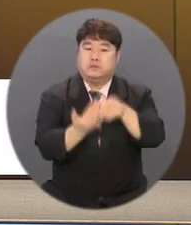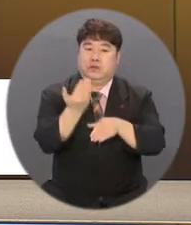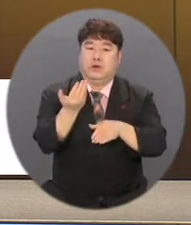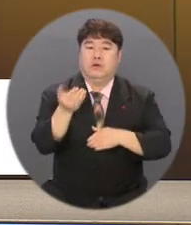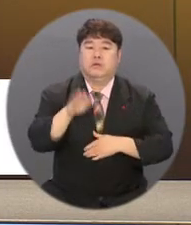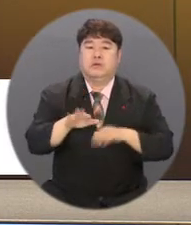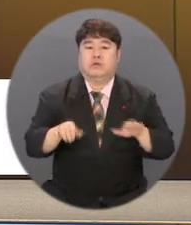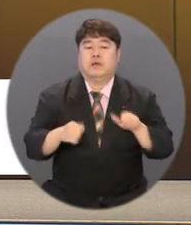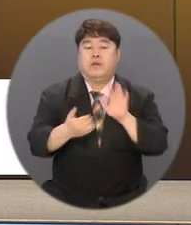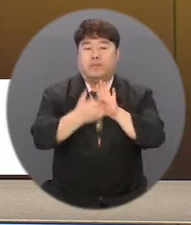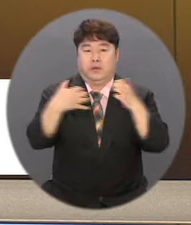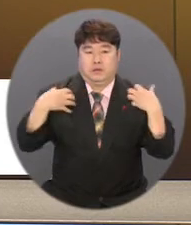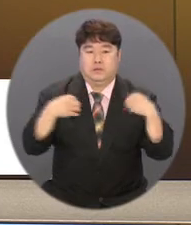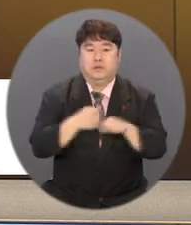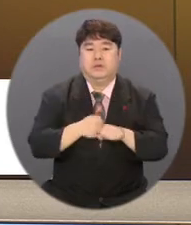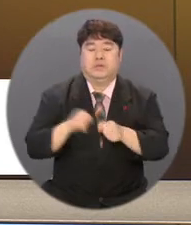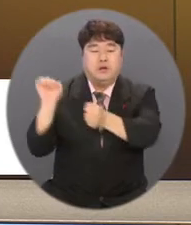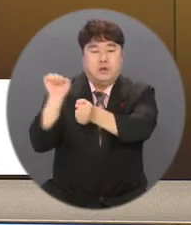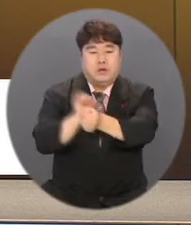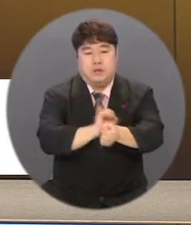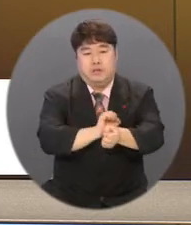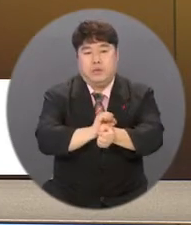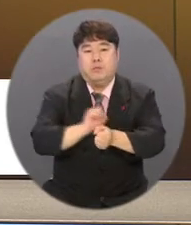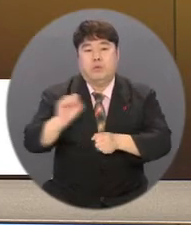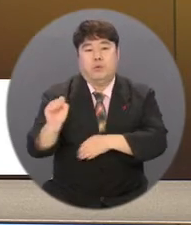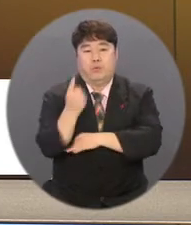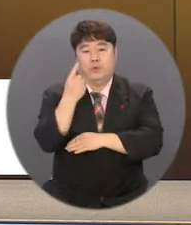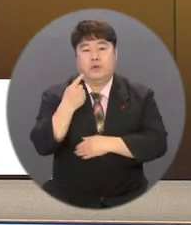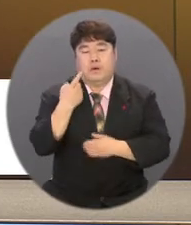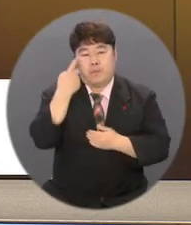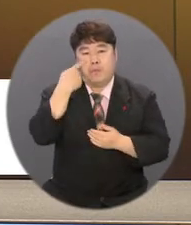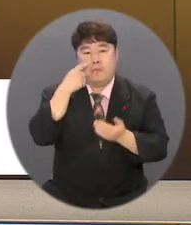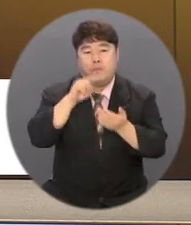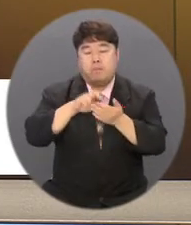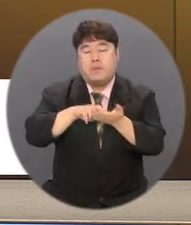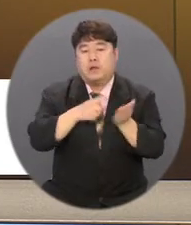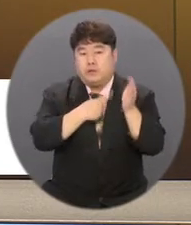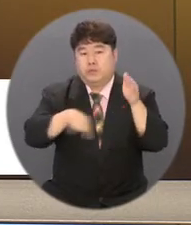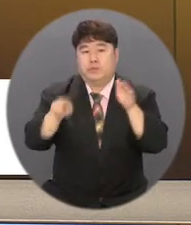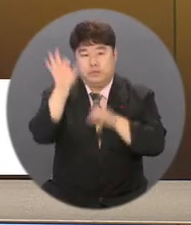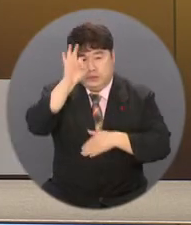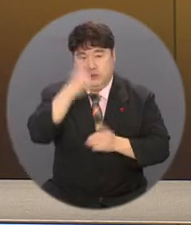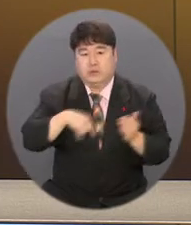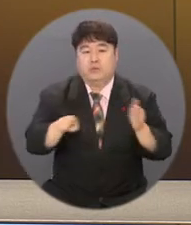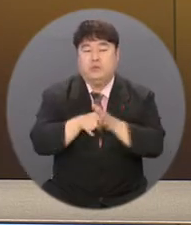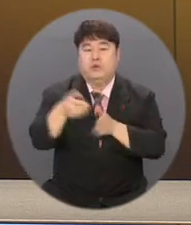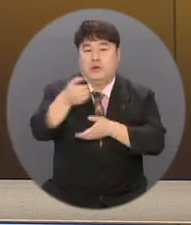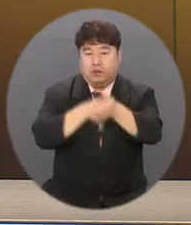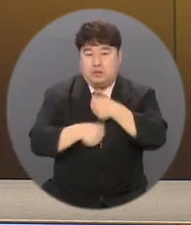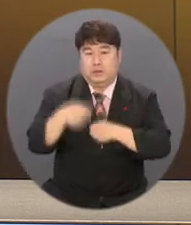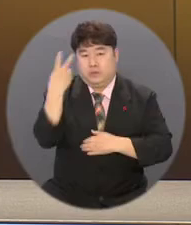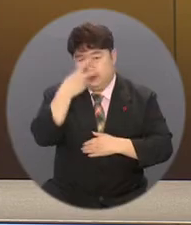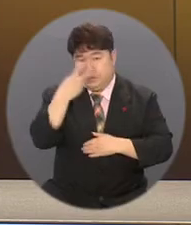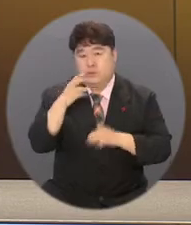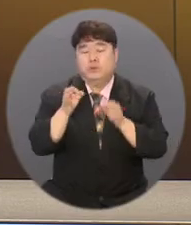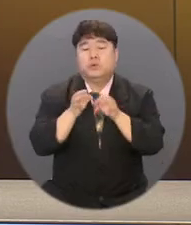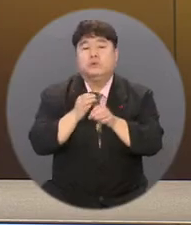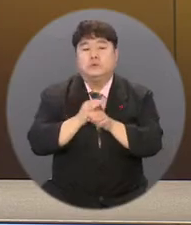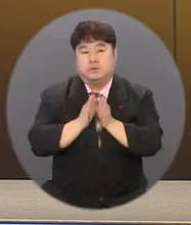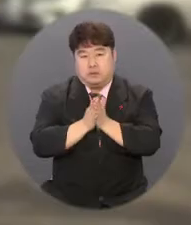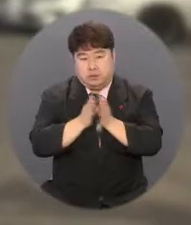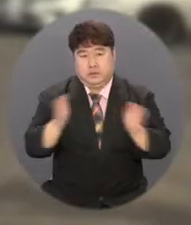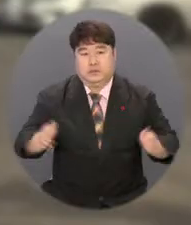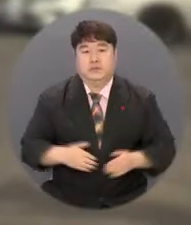나왔는데요. 방역 당국은 감염 경로를 밝히기 위해 긴급 역학 조사에 나섰습니다. 먼저 송정근 기자의 보도입니다.